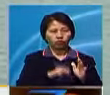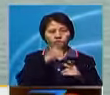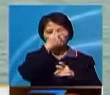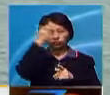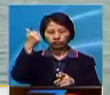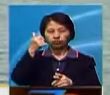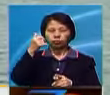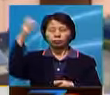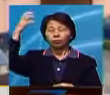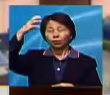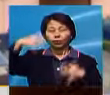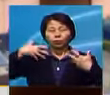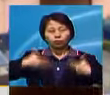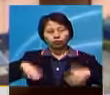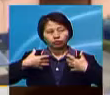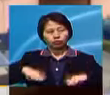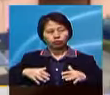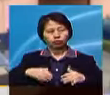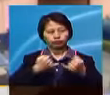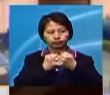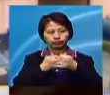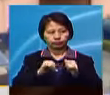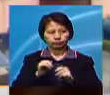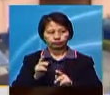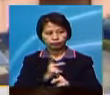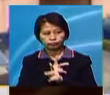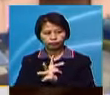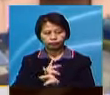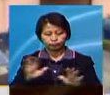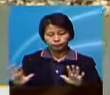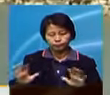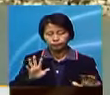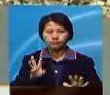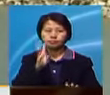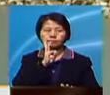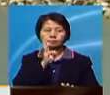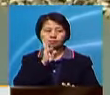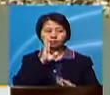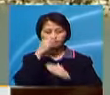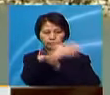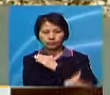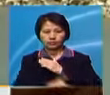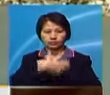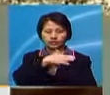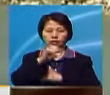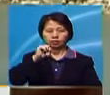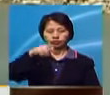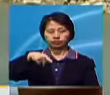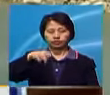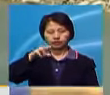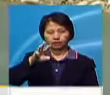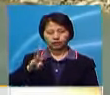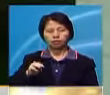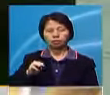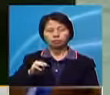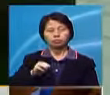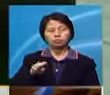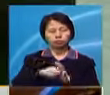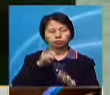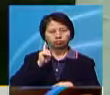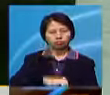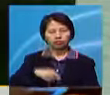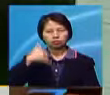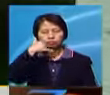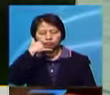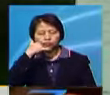El Nino. Pengarah Eksekutif Jabatan Kawal Selia Air Suanjaya Perkhidmatan Air Negara SPN, Marzuki Mohamad ketika